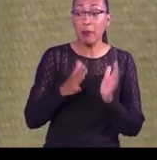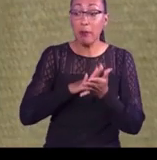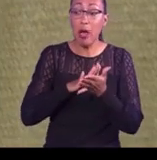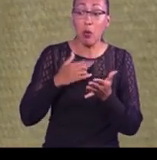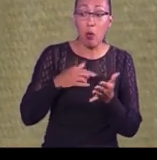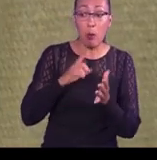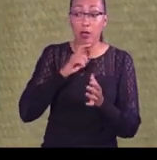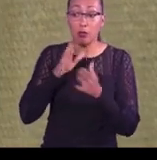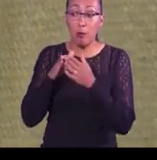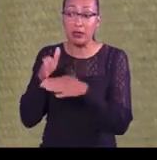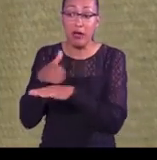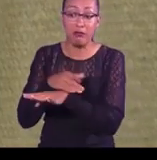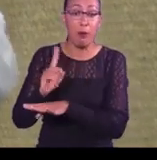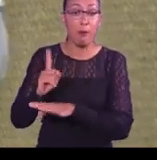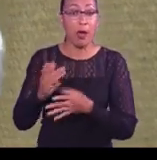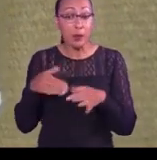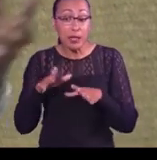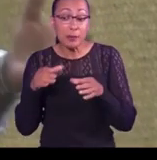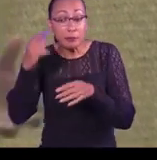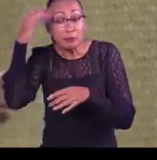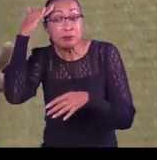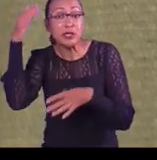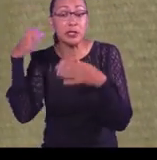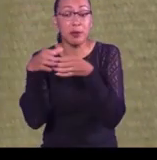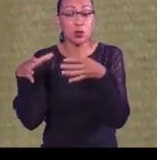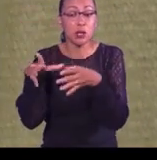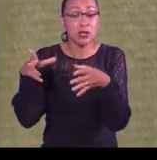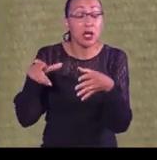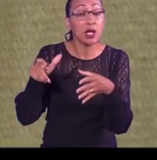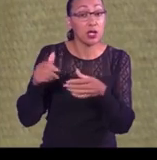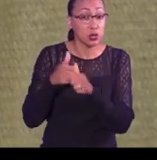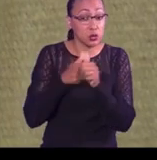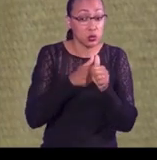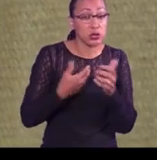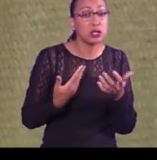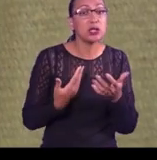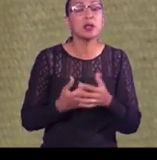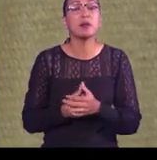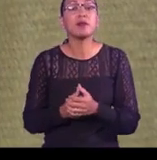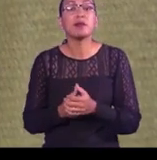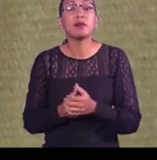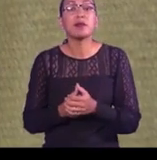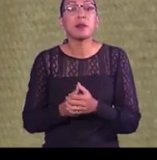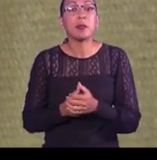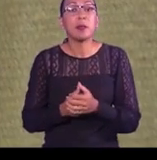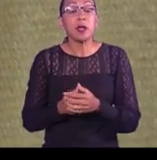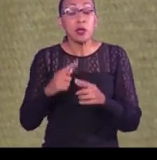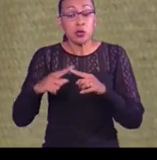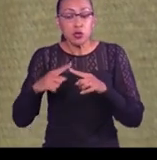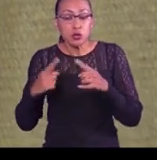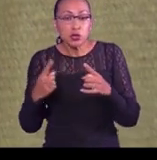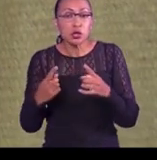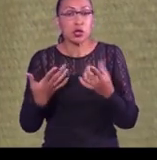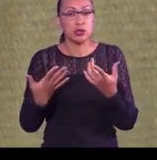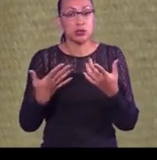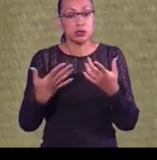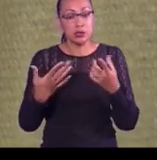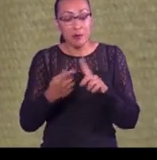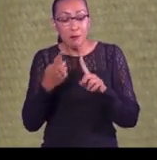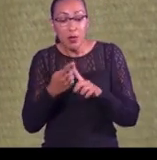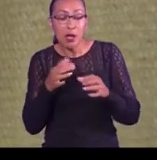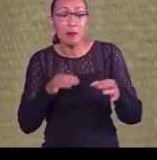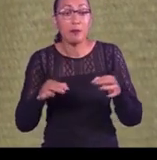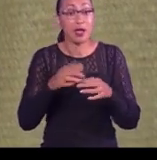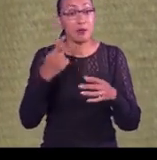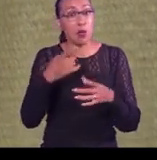encore, mais si on permet, on abordera d'autres questions essentielles dans ce pays vers la conquête de plus de